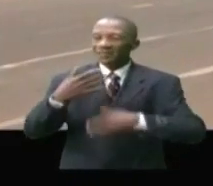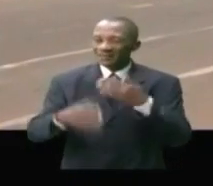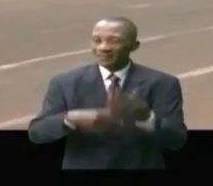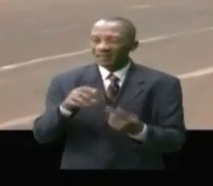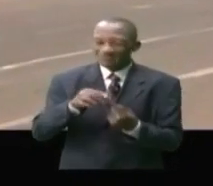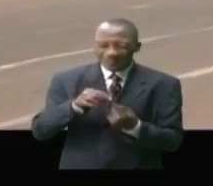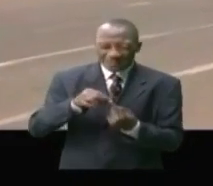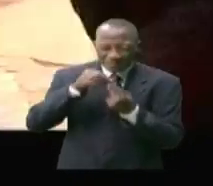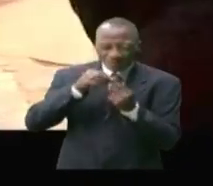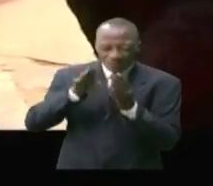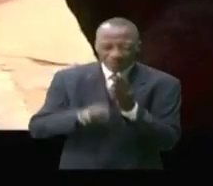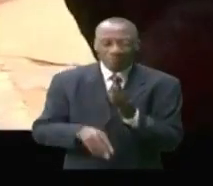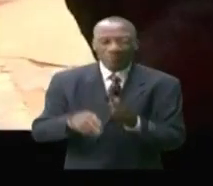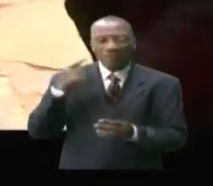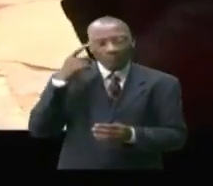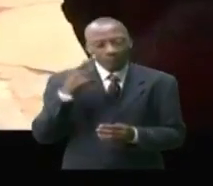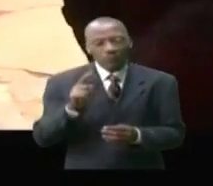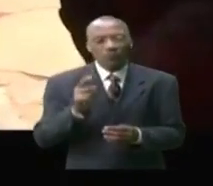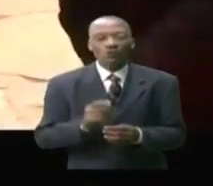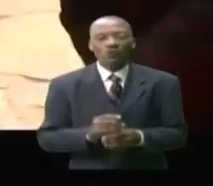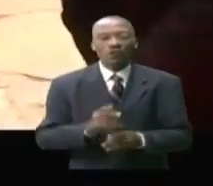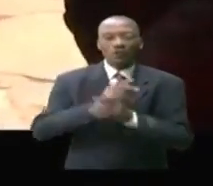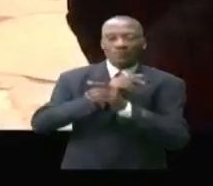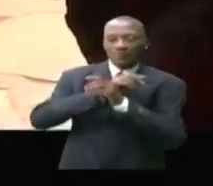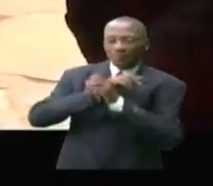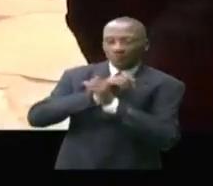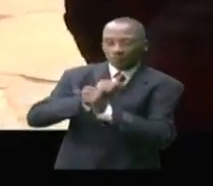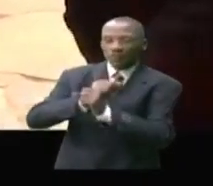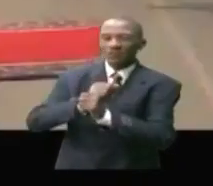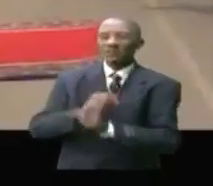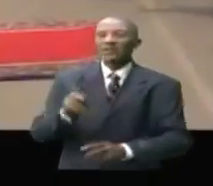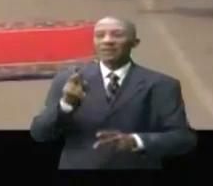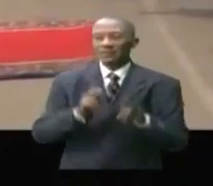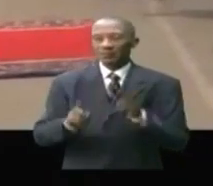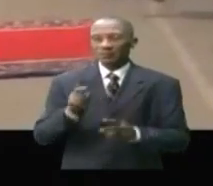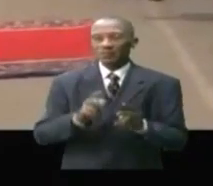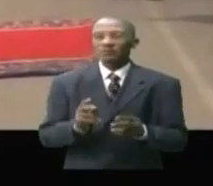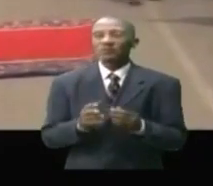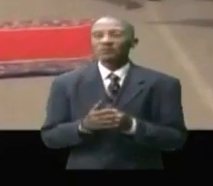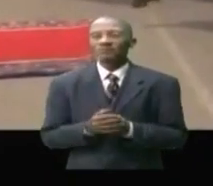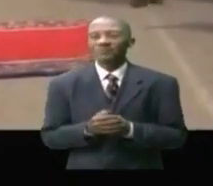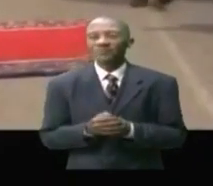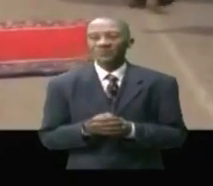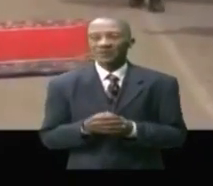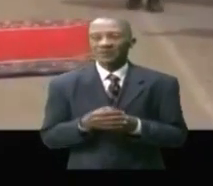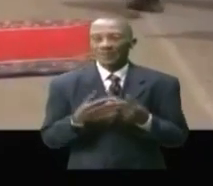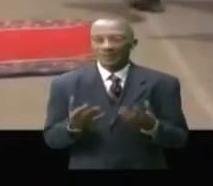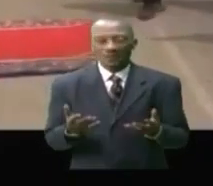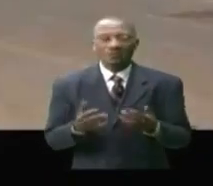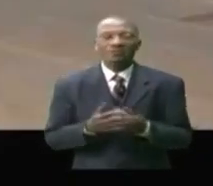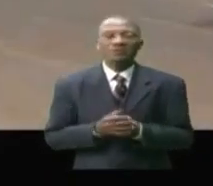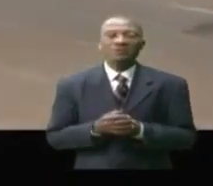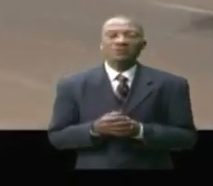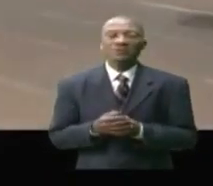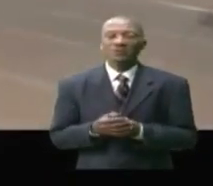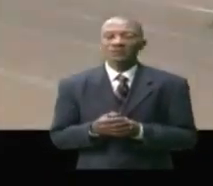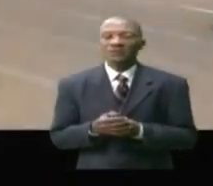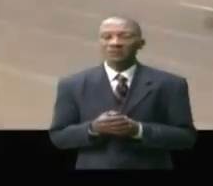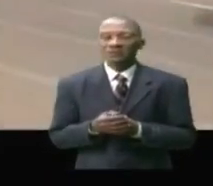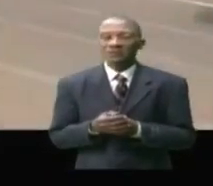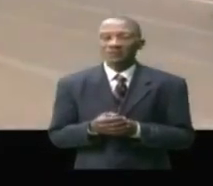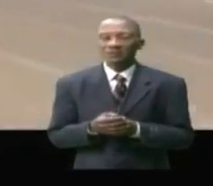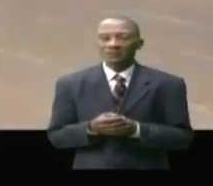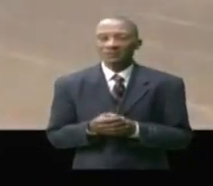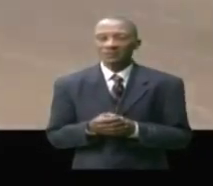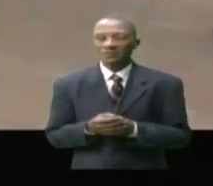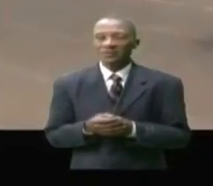deuxième partie de cette manifestation a été ce défilé monstre de toutes les unités de la PNC Kasaï central devant les numéros 1 du Kasaï central ainsi que de